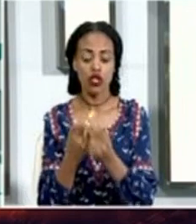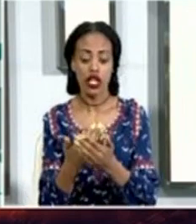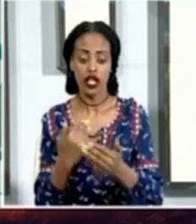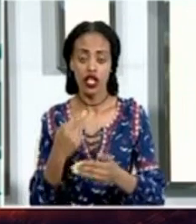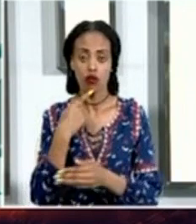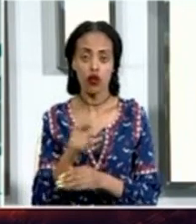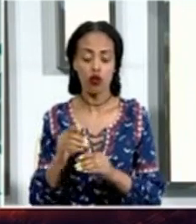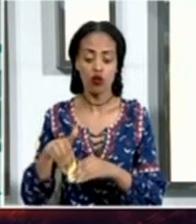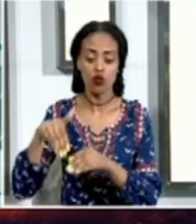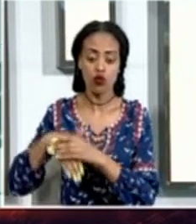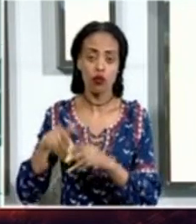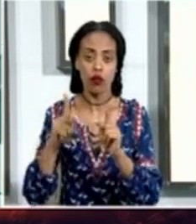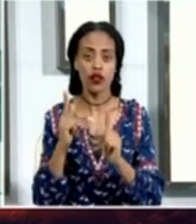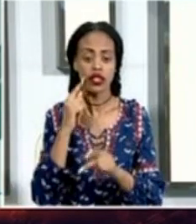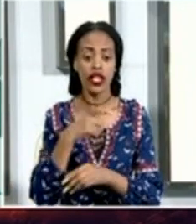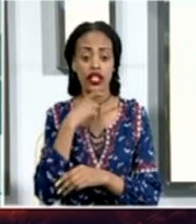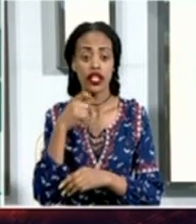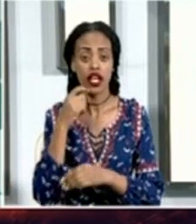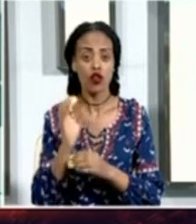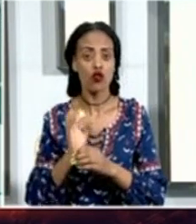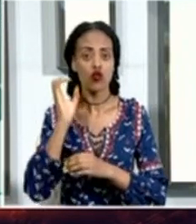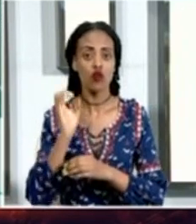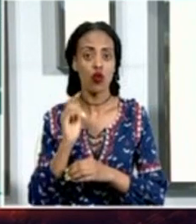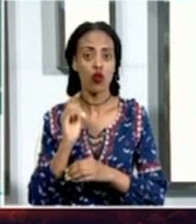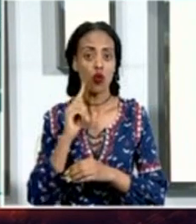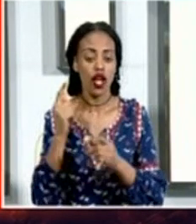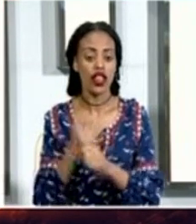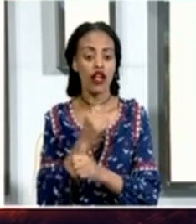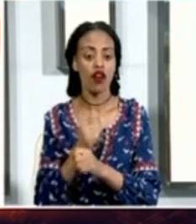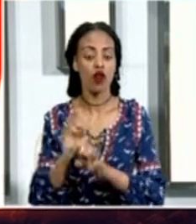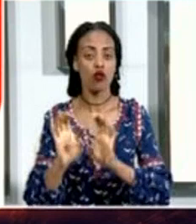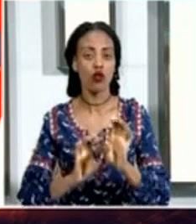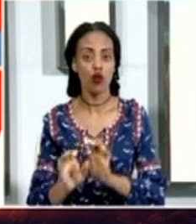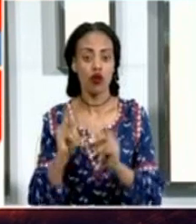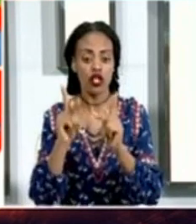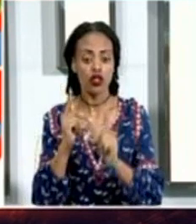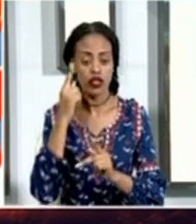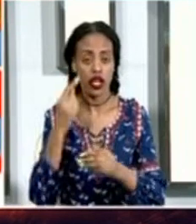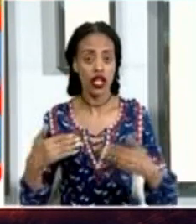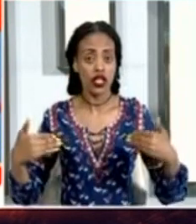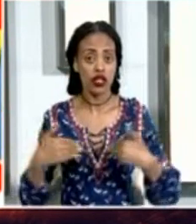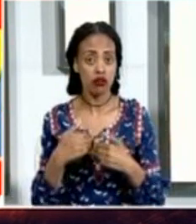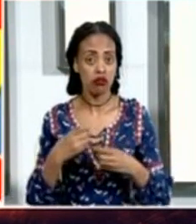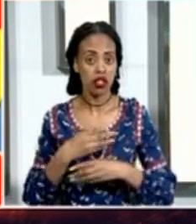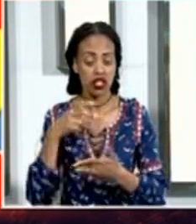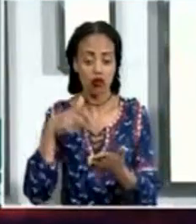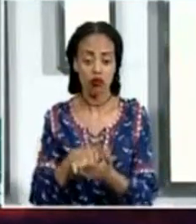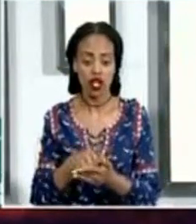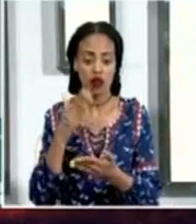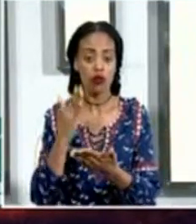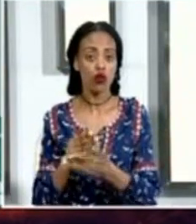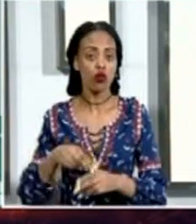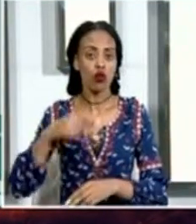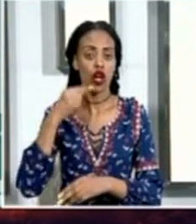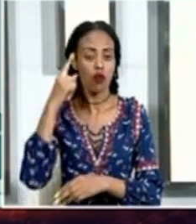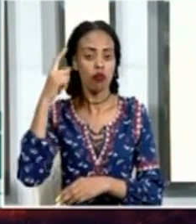ክብል ጅባ ህዝቢ ትግራይ ከድርቀ ኢሉ ዝፈከሮም ዋላ ተግባራውን ተገብሮም ህዝቢ ትግራይ ክደናገጽ ክምብርከኺኢልካ ብደውካ ካብ ምሕላም